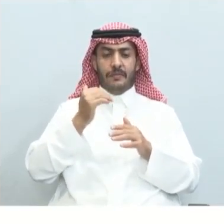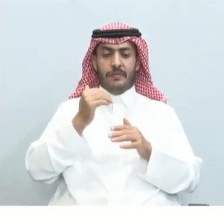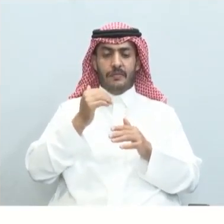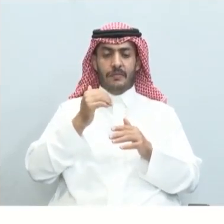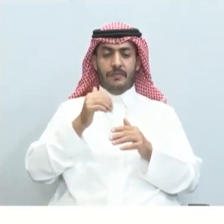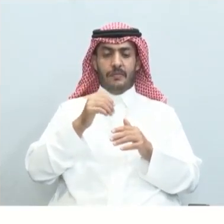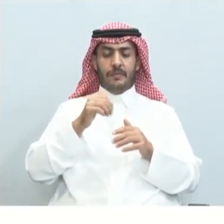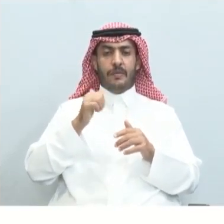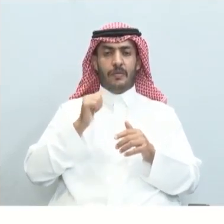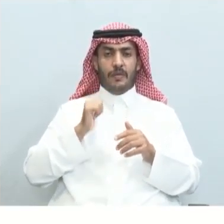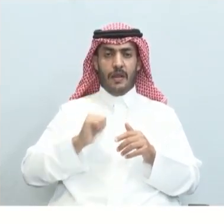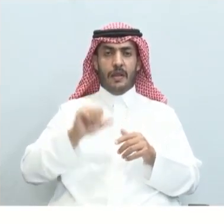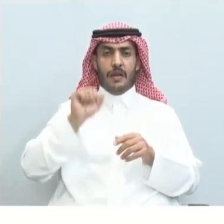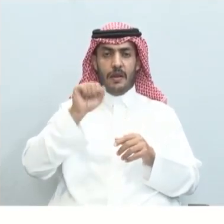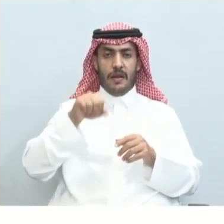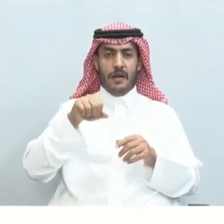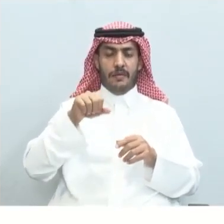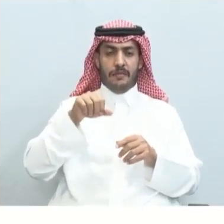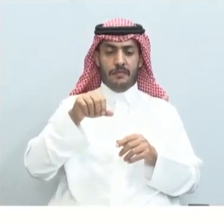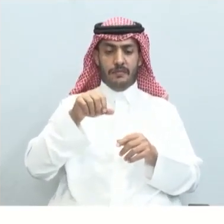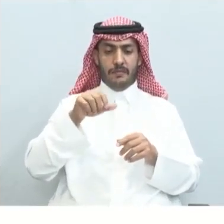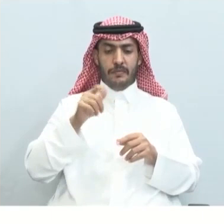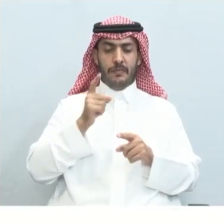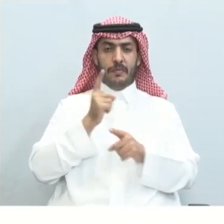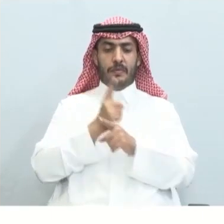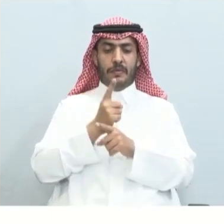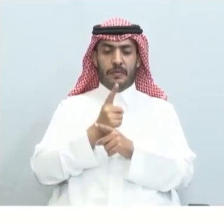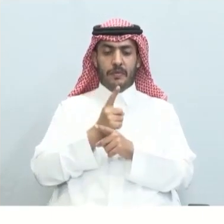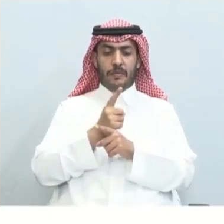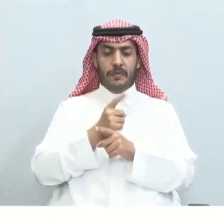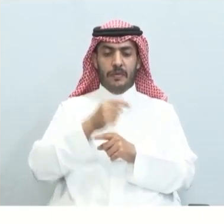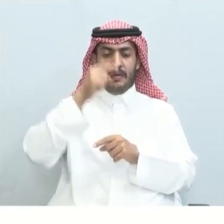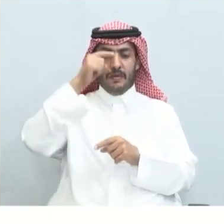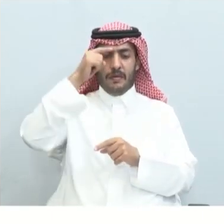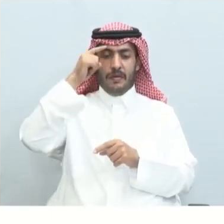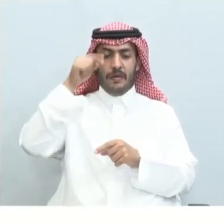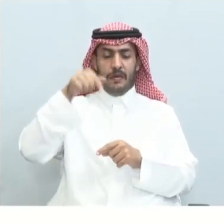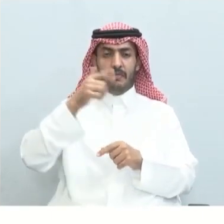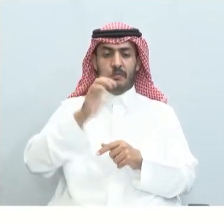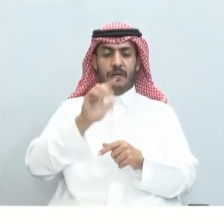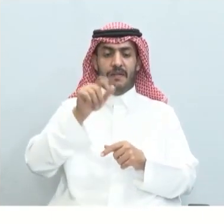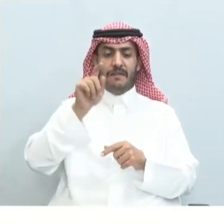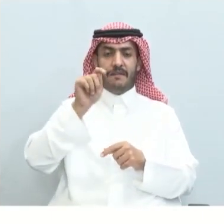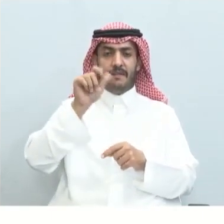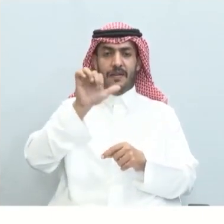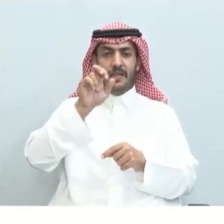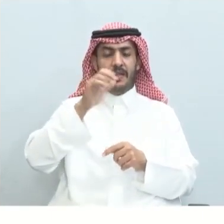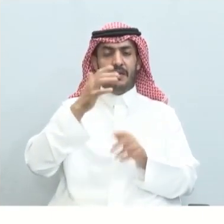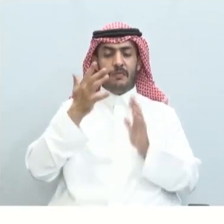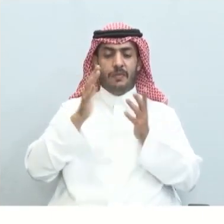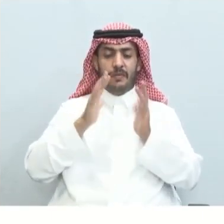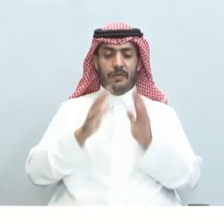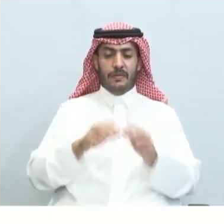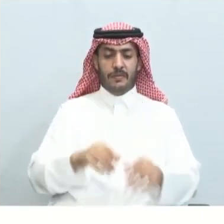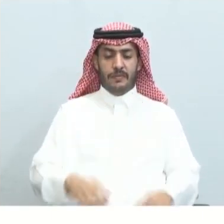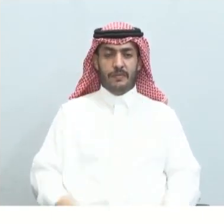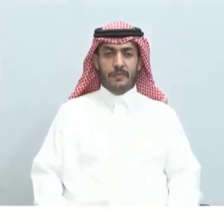فاجابوا نعم قال المعلم اذا فقد وضعتم فرضيه